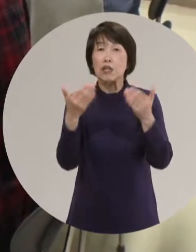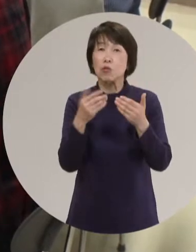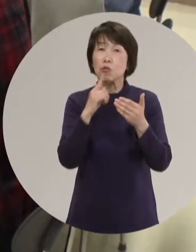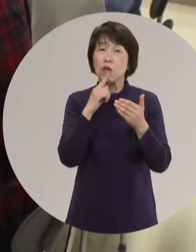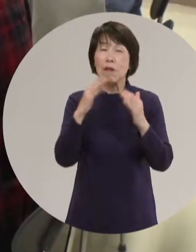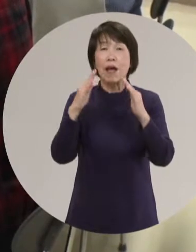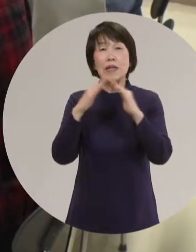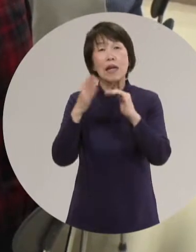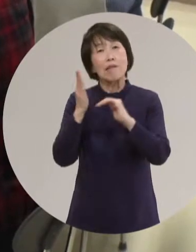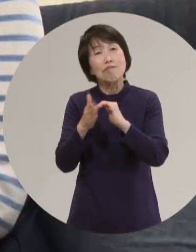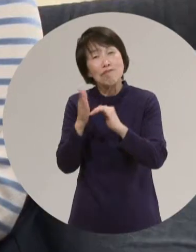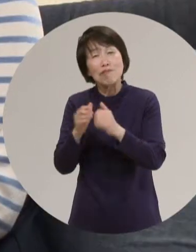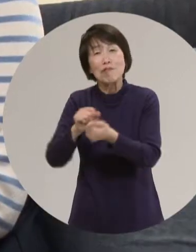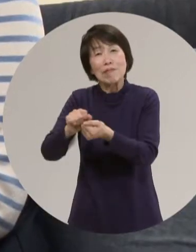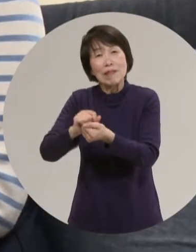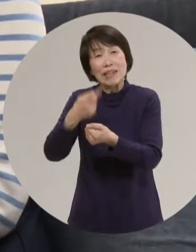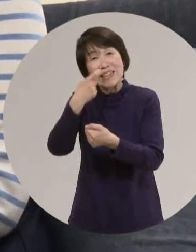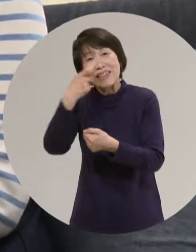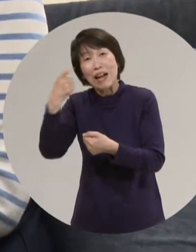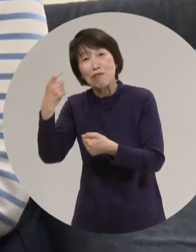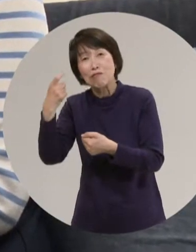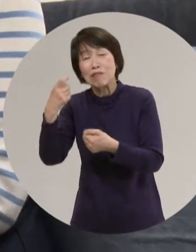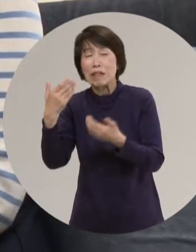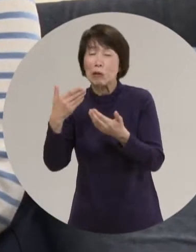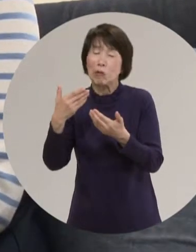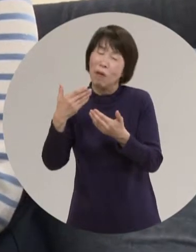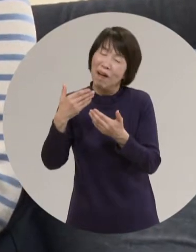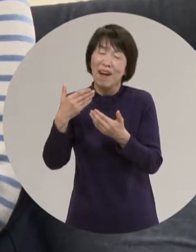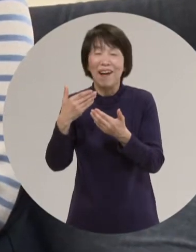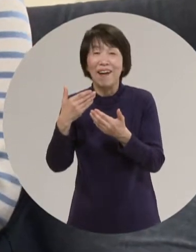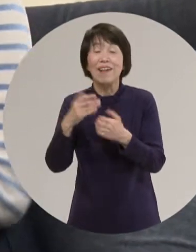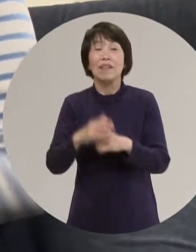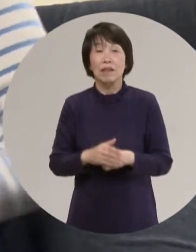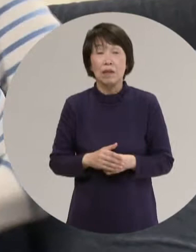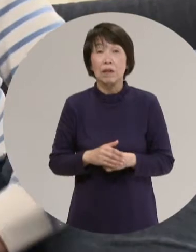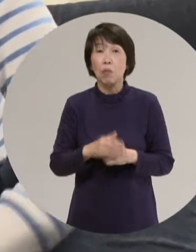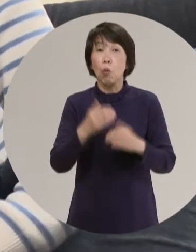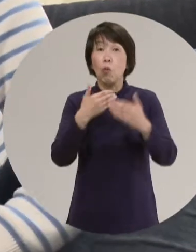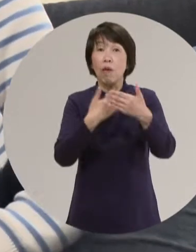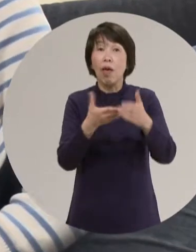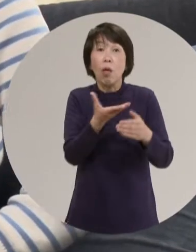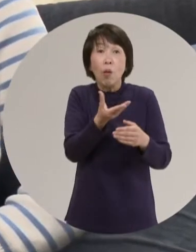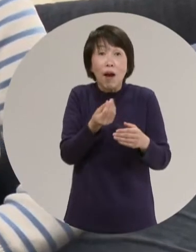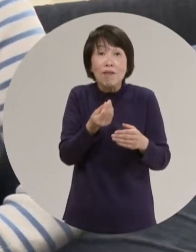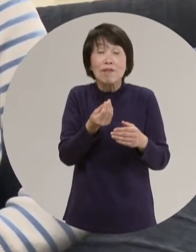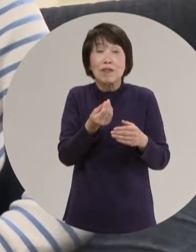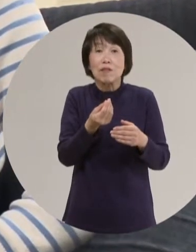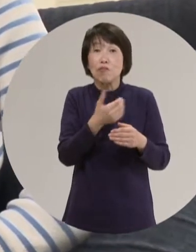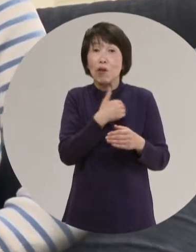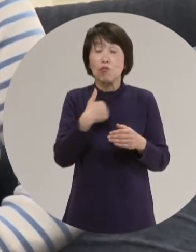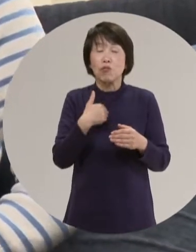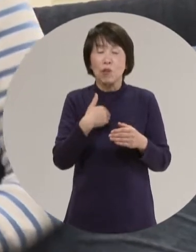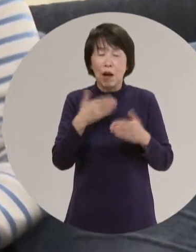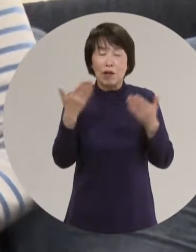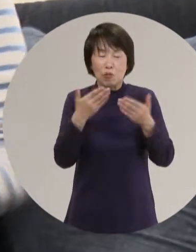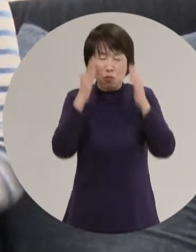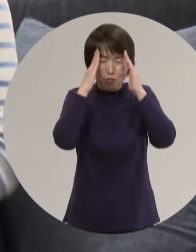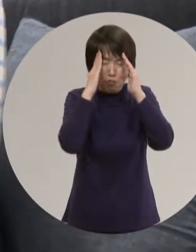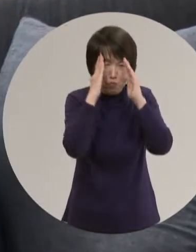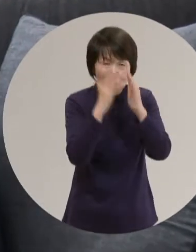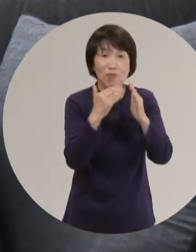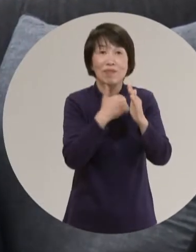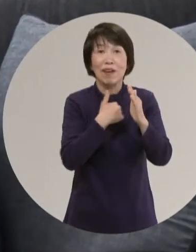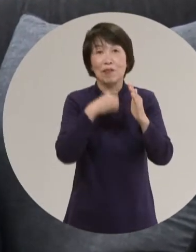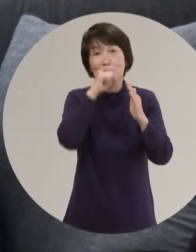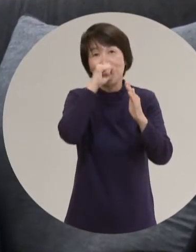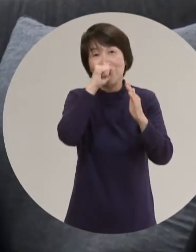用事がね気になるでしょ。こういう場所がなければ進むものも進んでないと思います。 はい、じゃあ本当